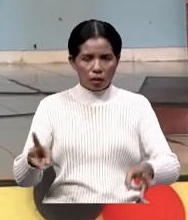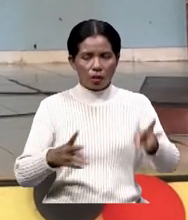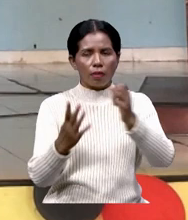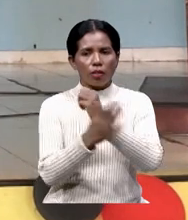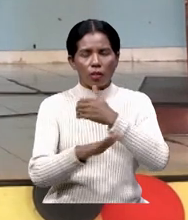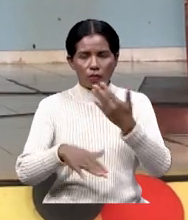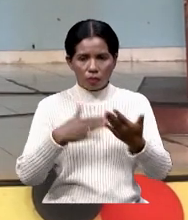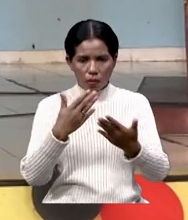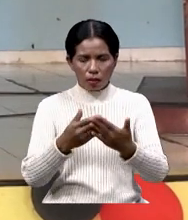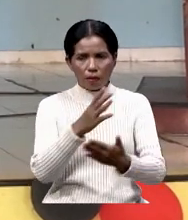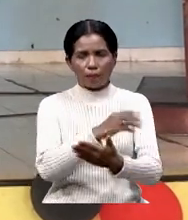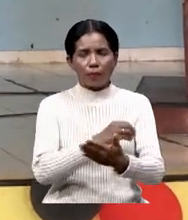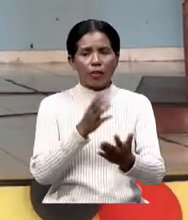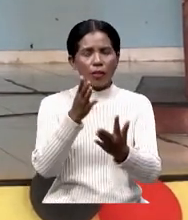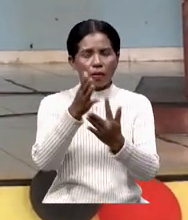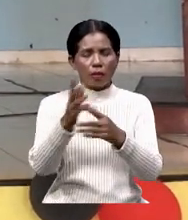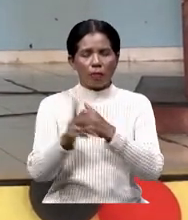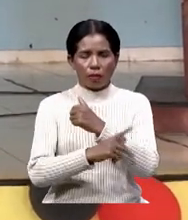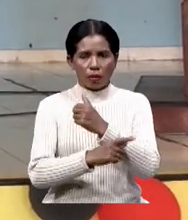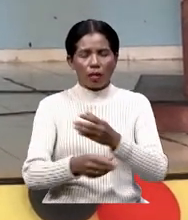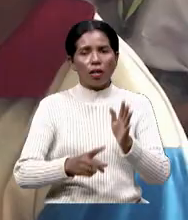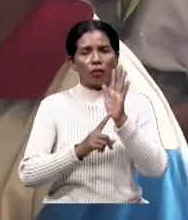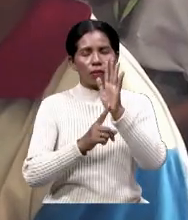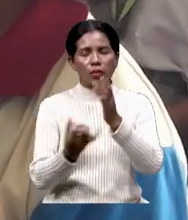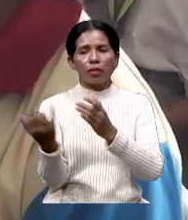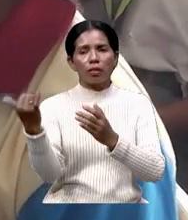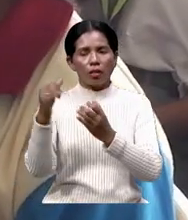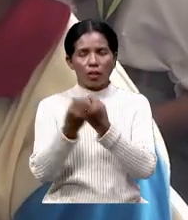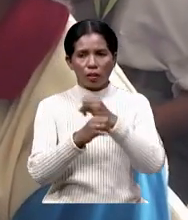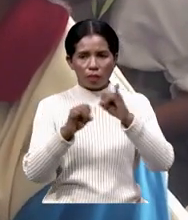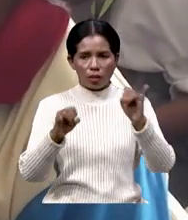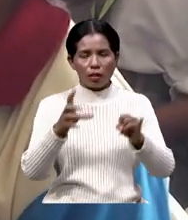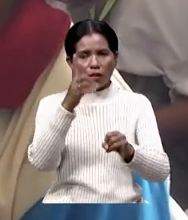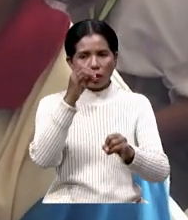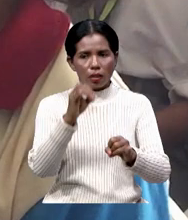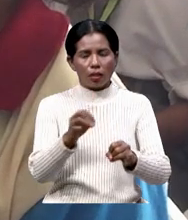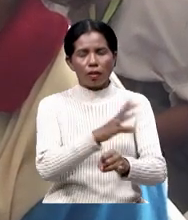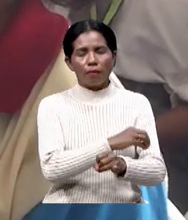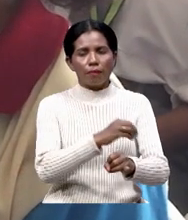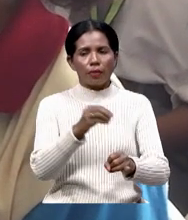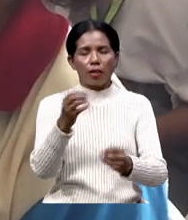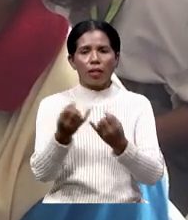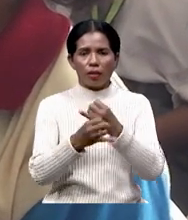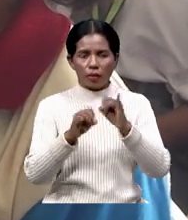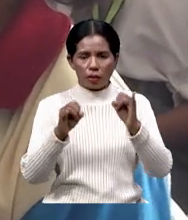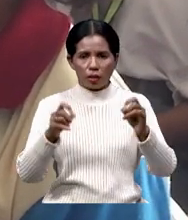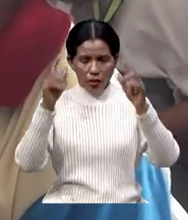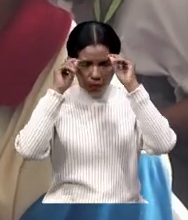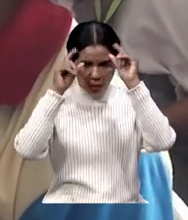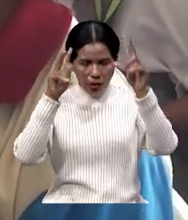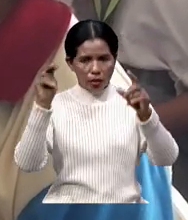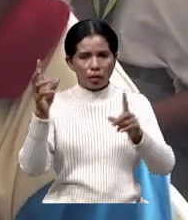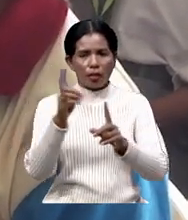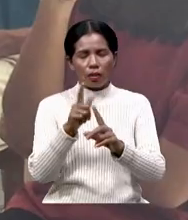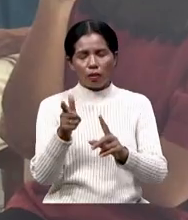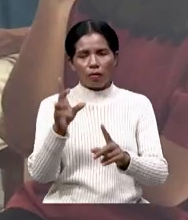sai kolonia Portugal nian kodi proklama sirni independensia iha dili fretling proklama unilateralmente independensia Timor Leste nian iha lorong